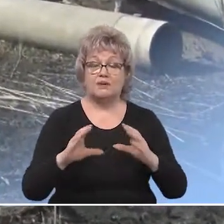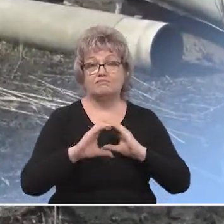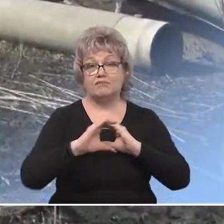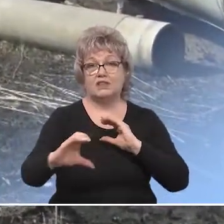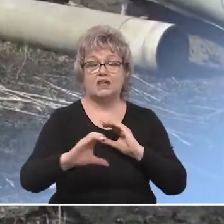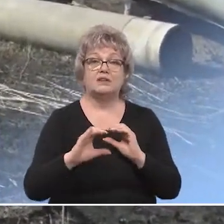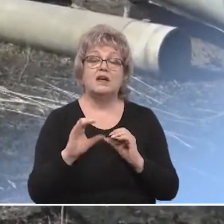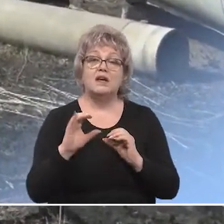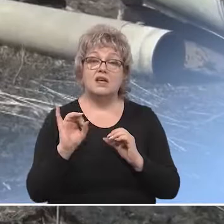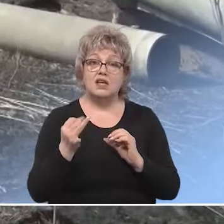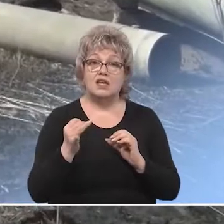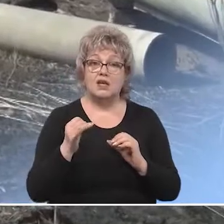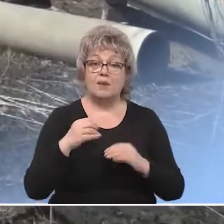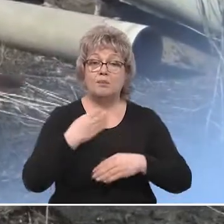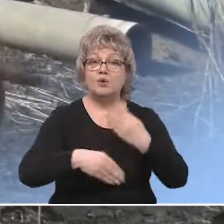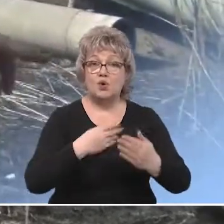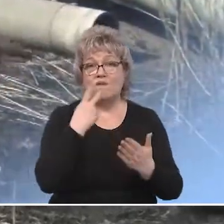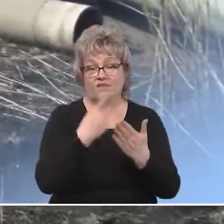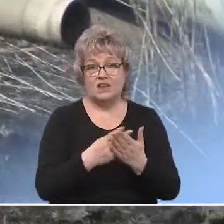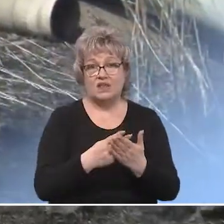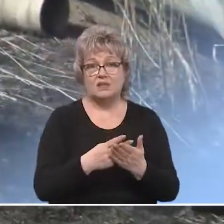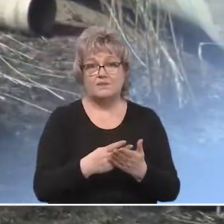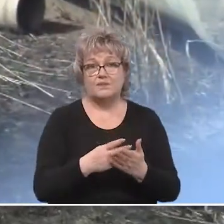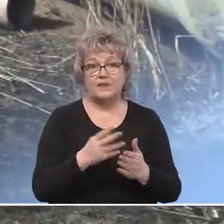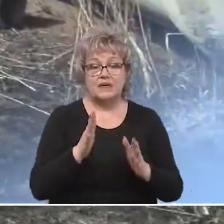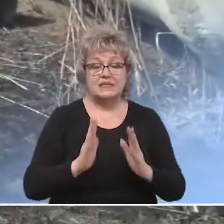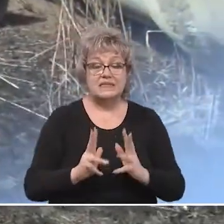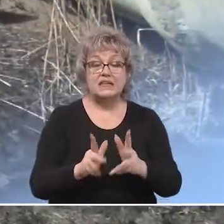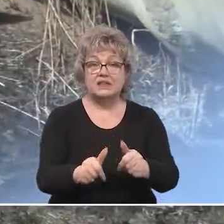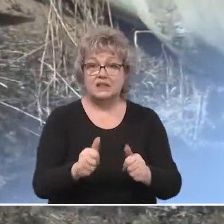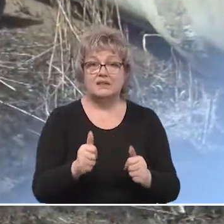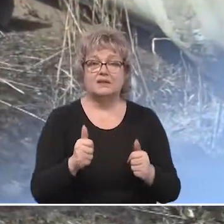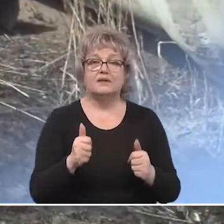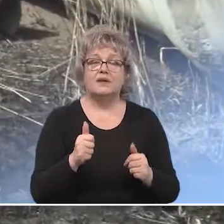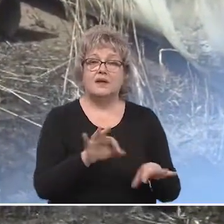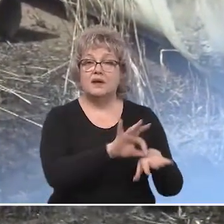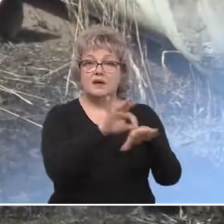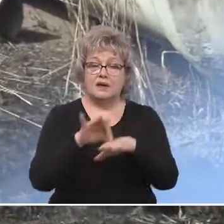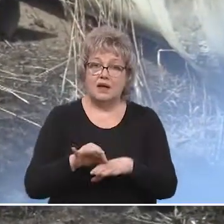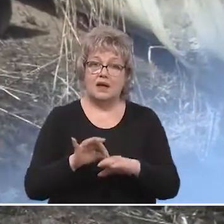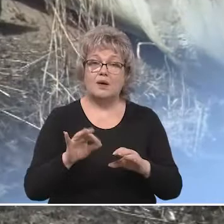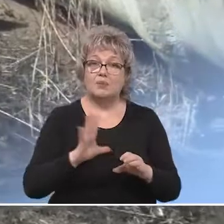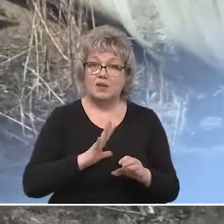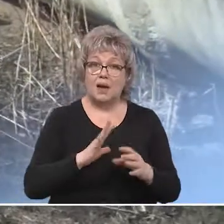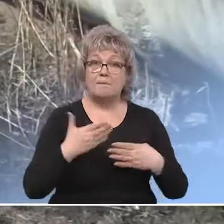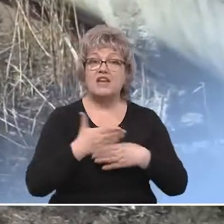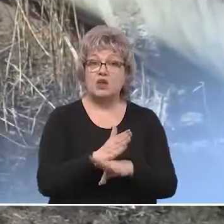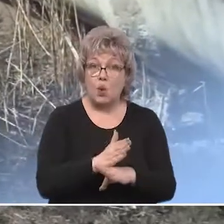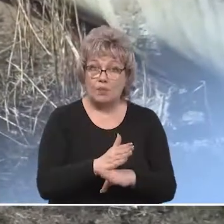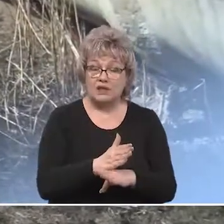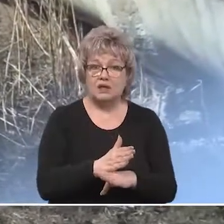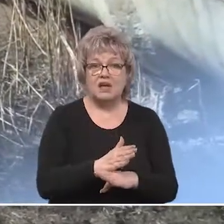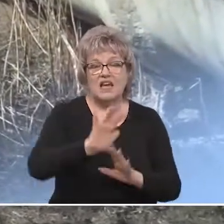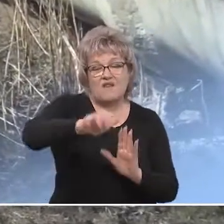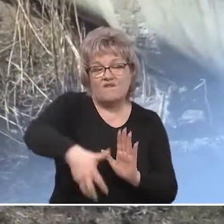гидранта. Вот, и плугом видно следы воздействие механического на трубу. Труба была переломана